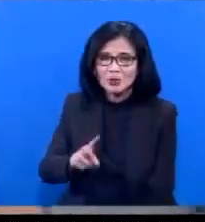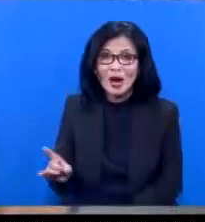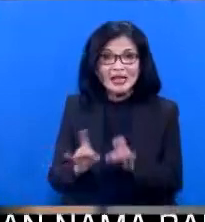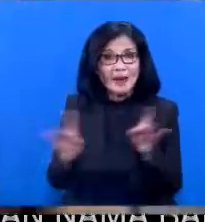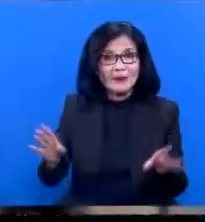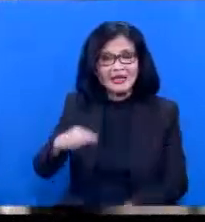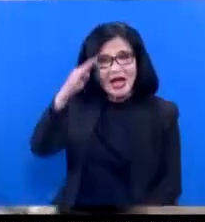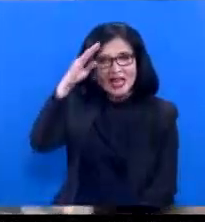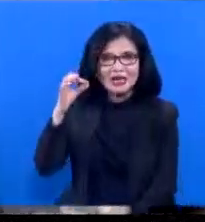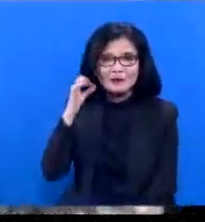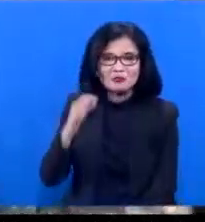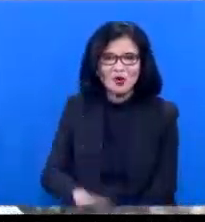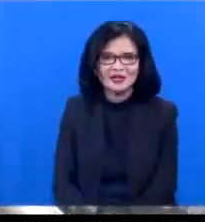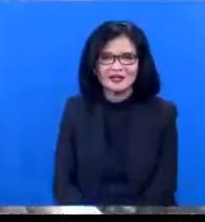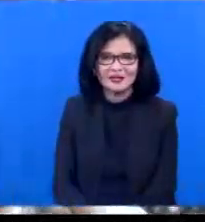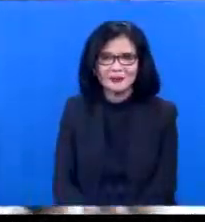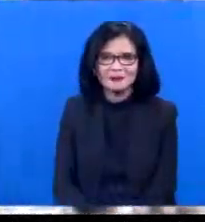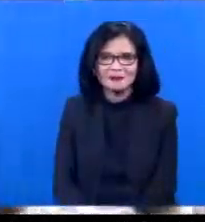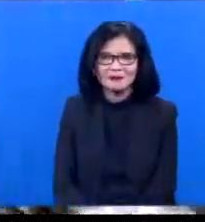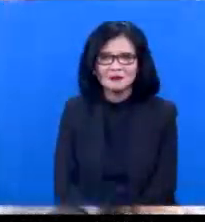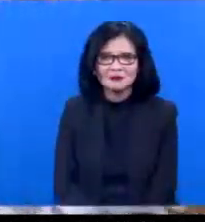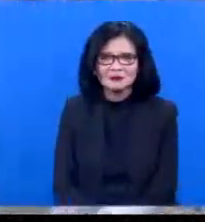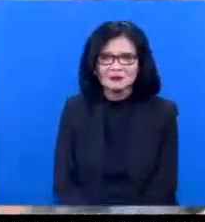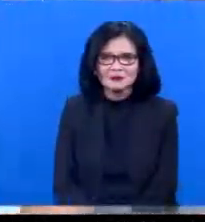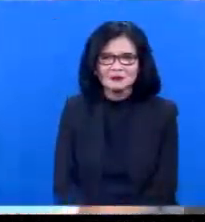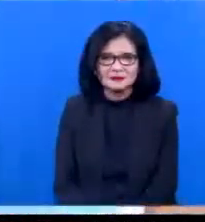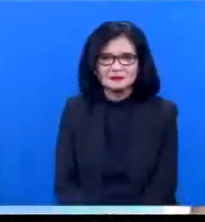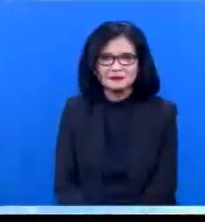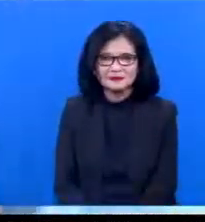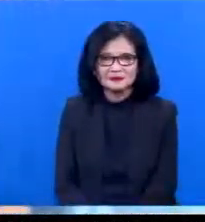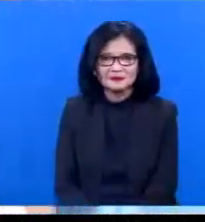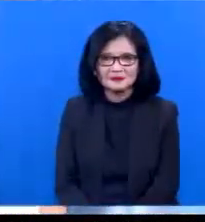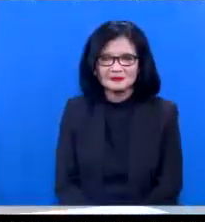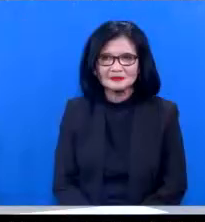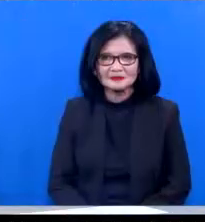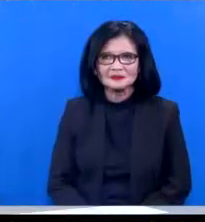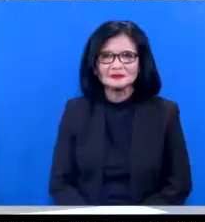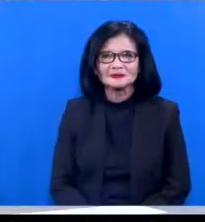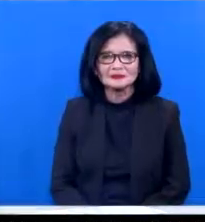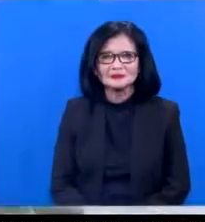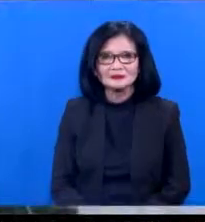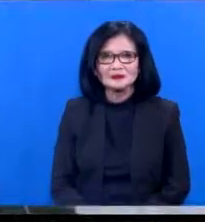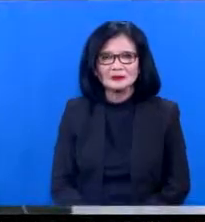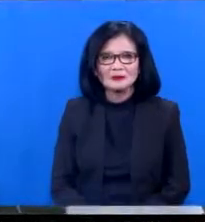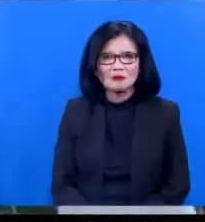jenis kelamin atau kembar dampit. Kartiga Bagus, Klaten, Jawa Tengah.